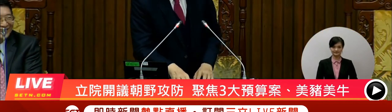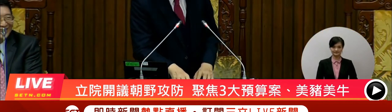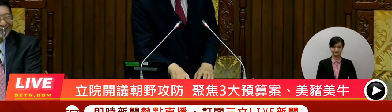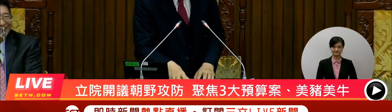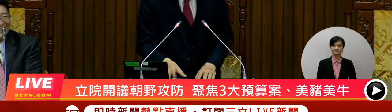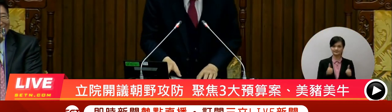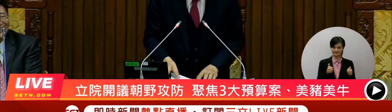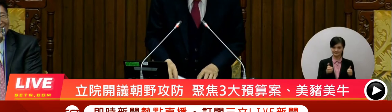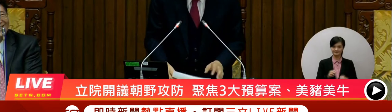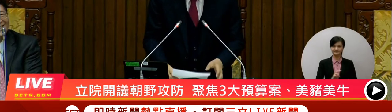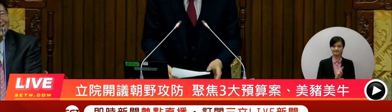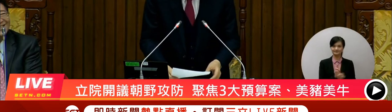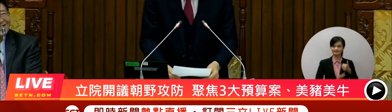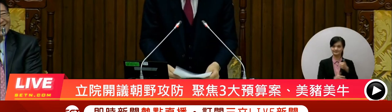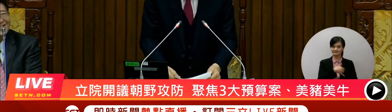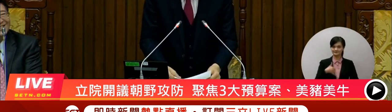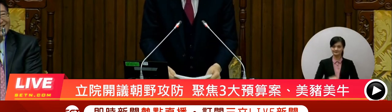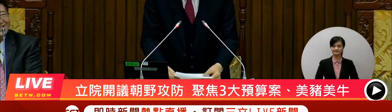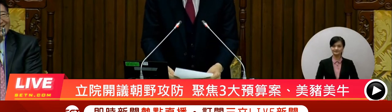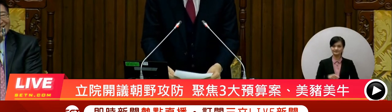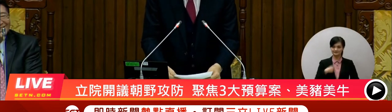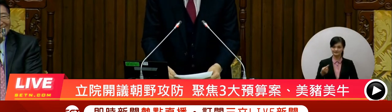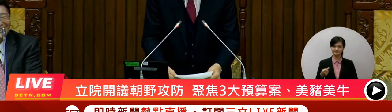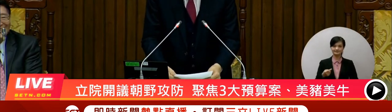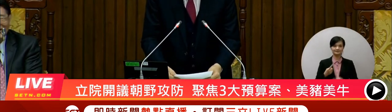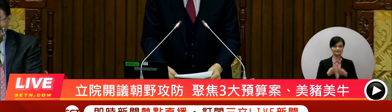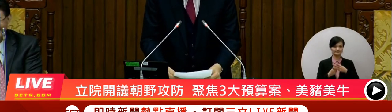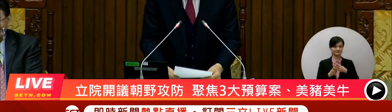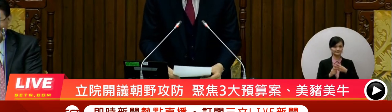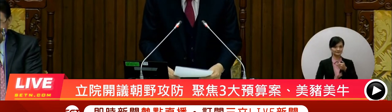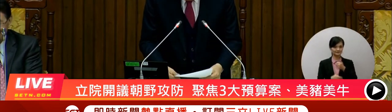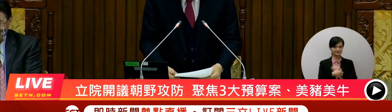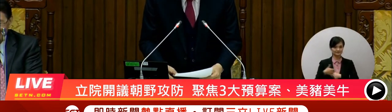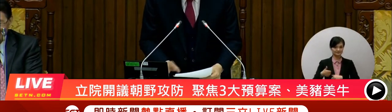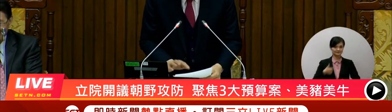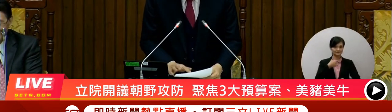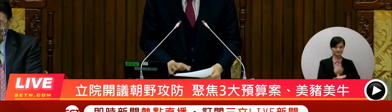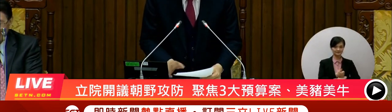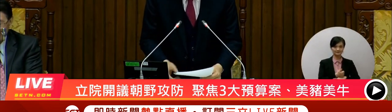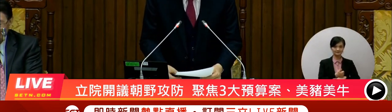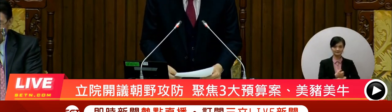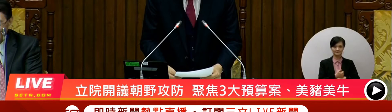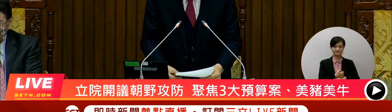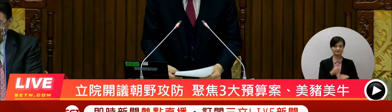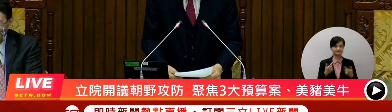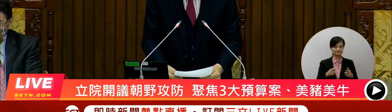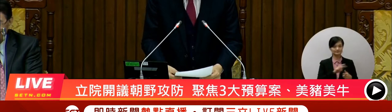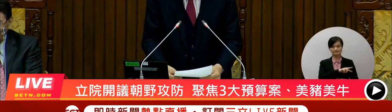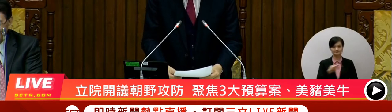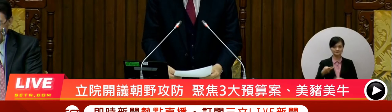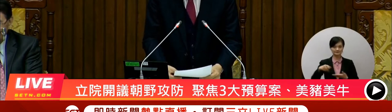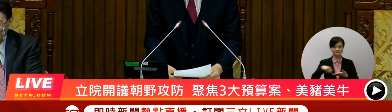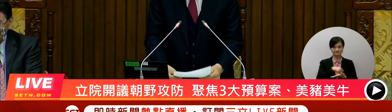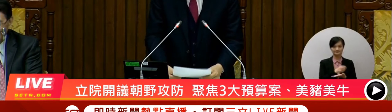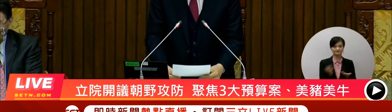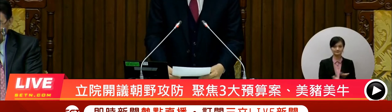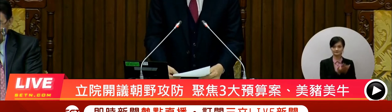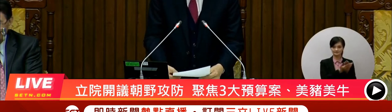谢谢林委员，继续请王委员定于执行，他的执行已书面提